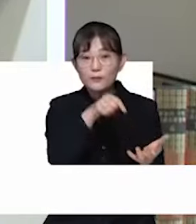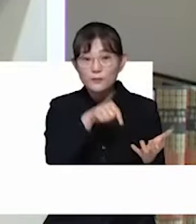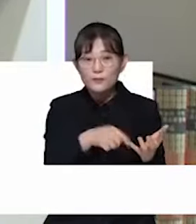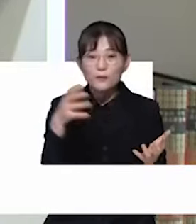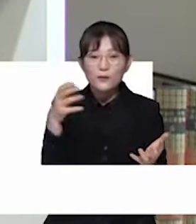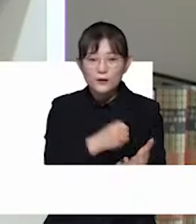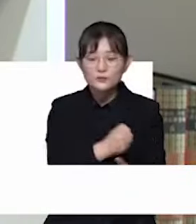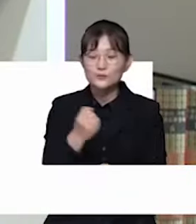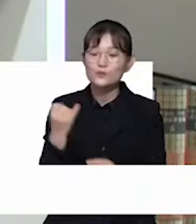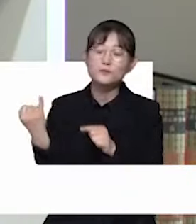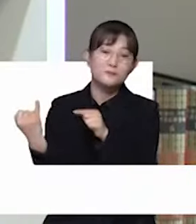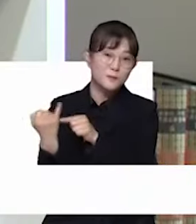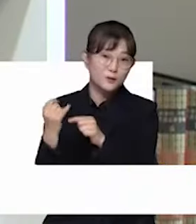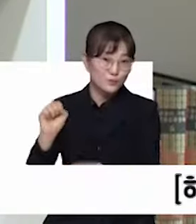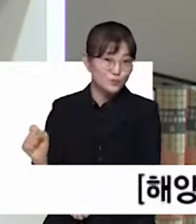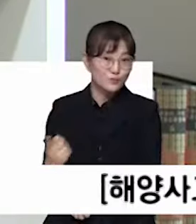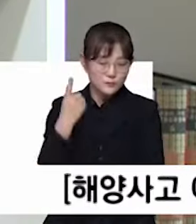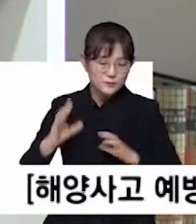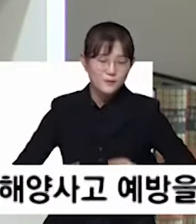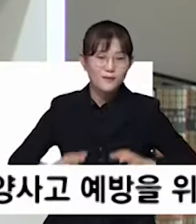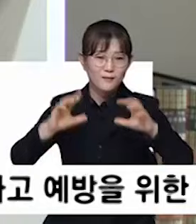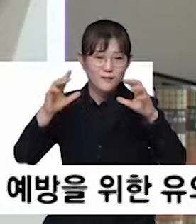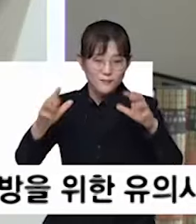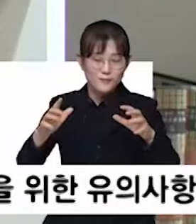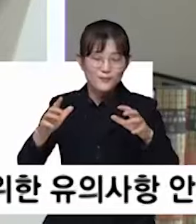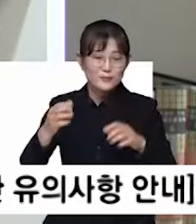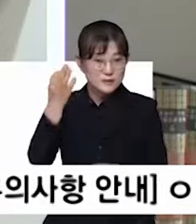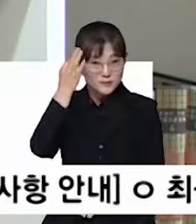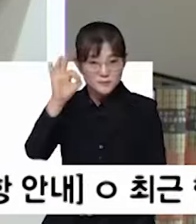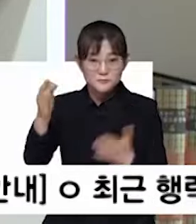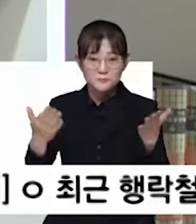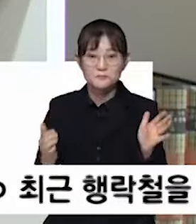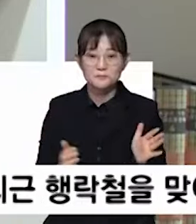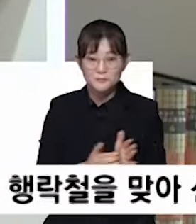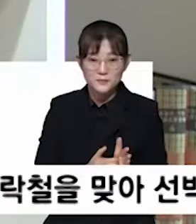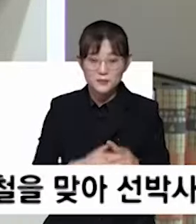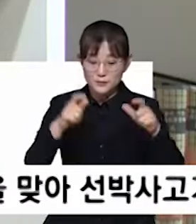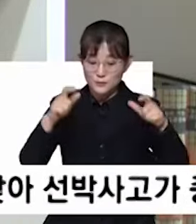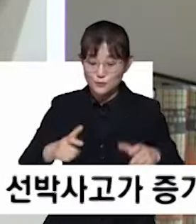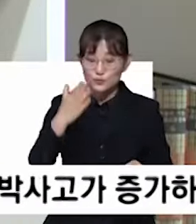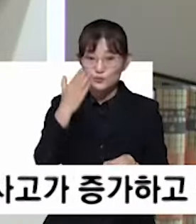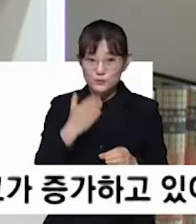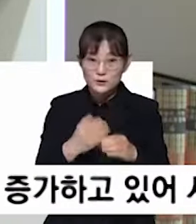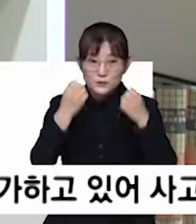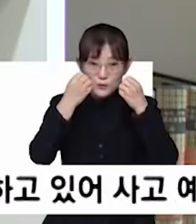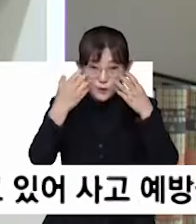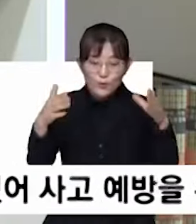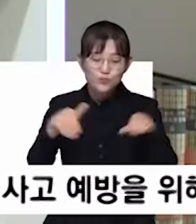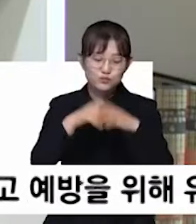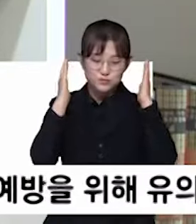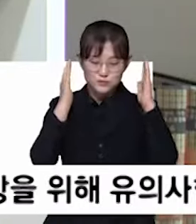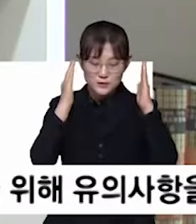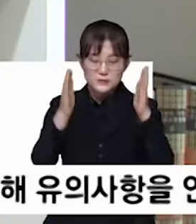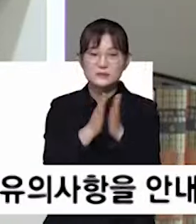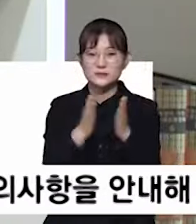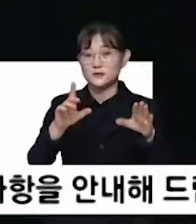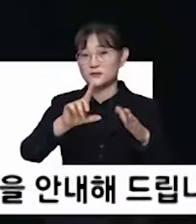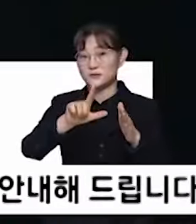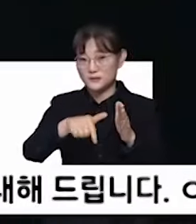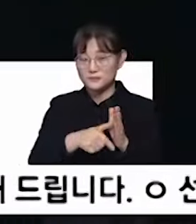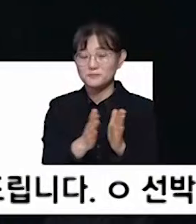통해서 세계적 문학이 꽃피우게 되는 것이거든요. 이제 우리 지역을 중심으로 새로운 문학의 시대를 열어가야